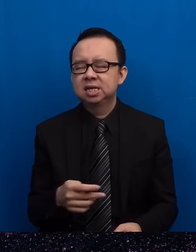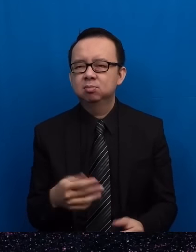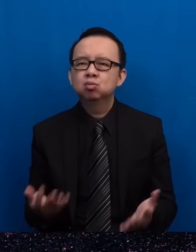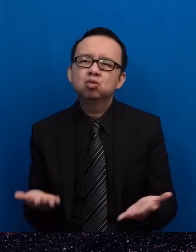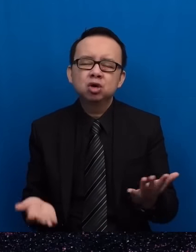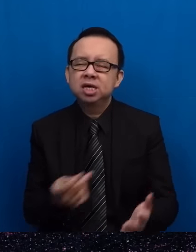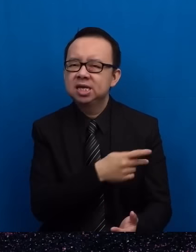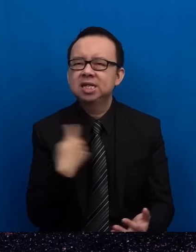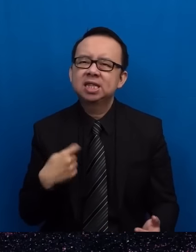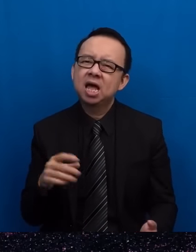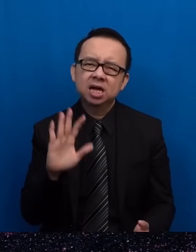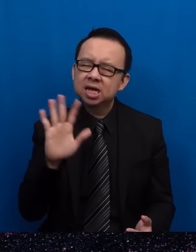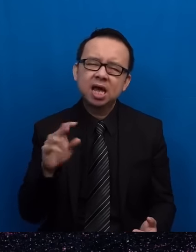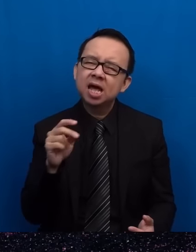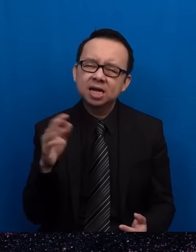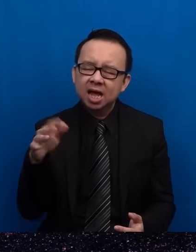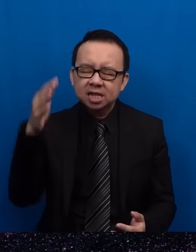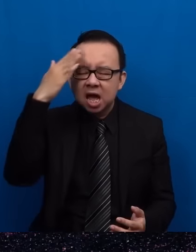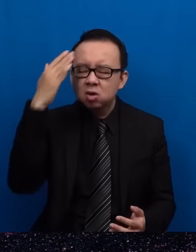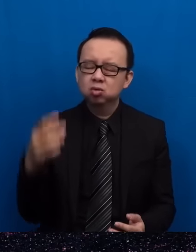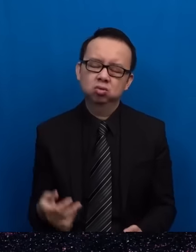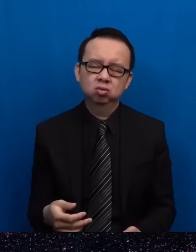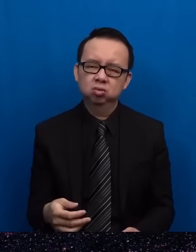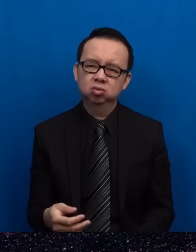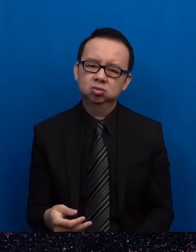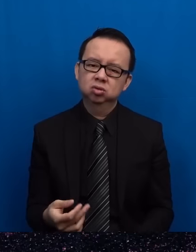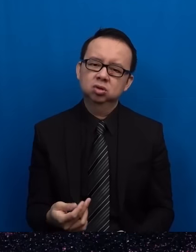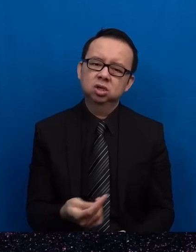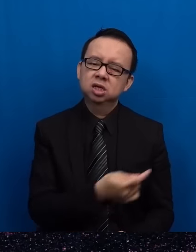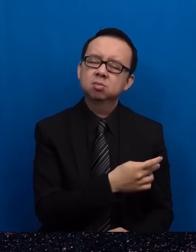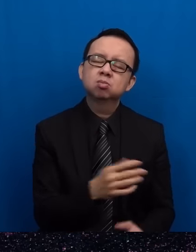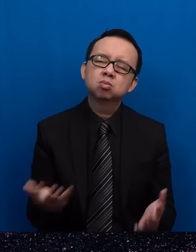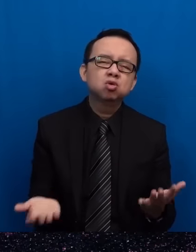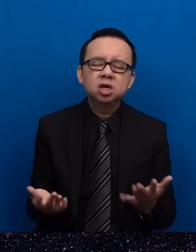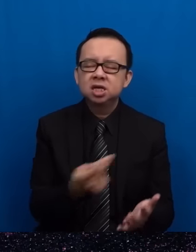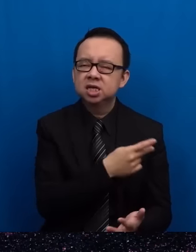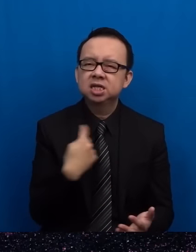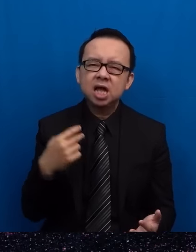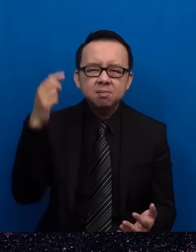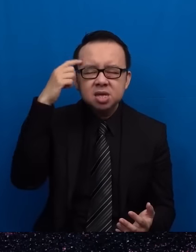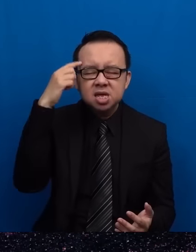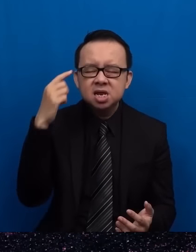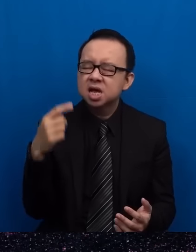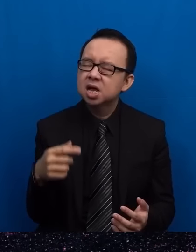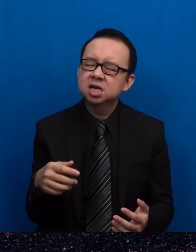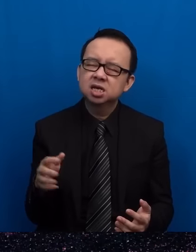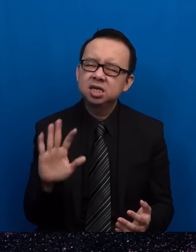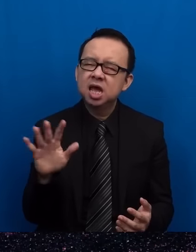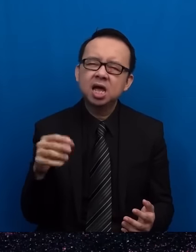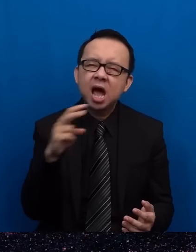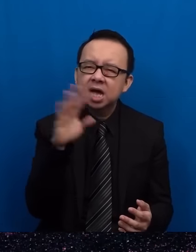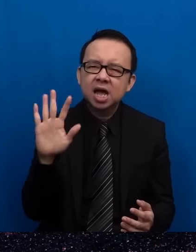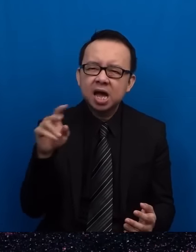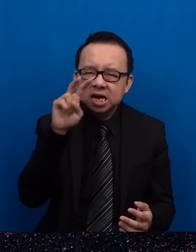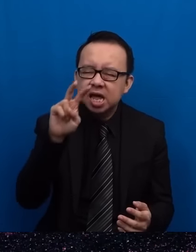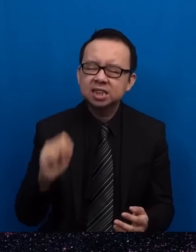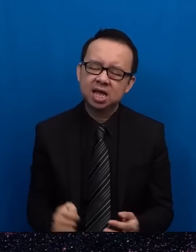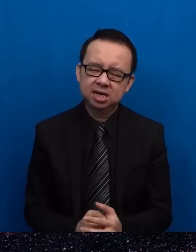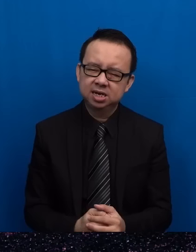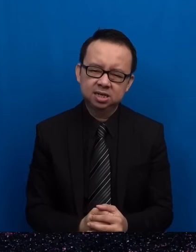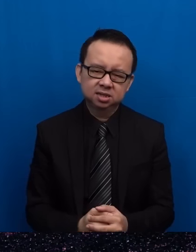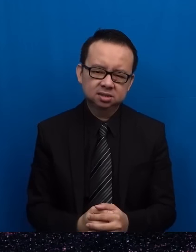Mungkin selama ini kita pikirannya terlalu banyak pada keinginan. Tapi sekarang kita bisa melihat perkara sederhana